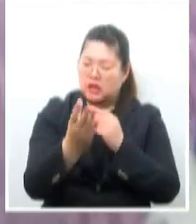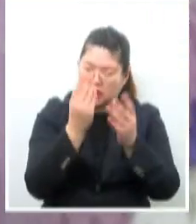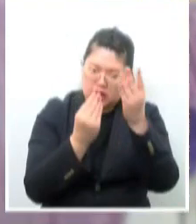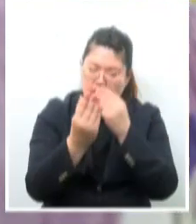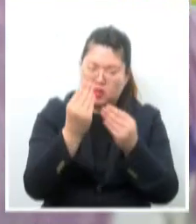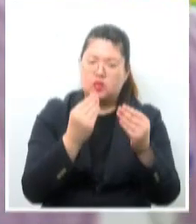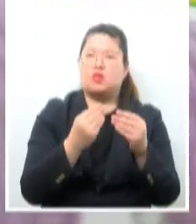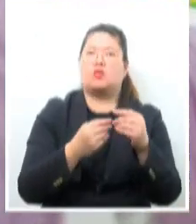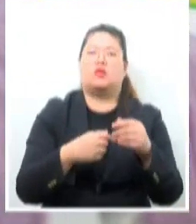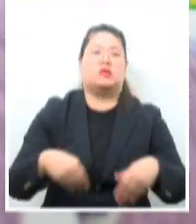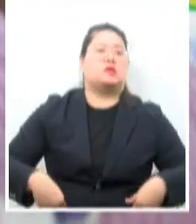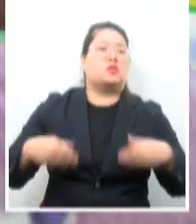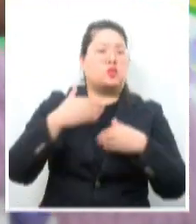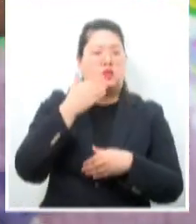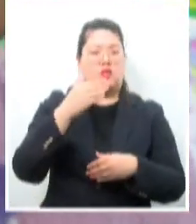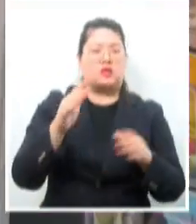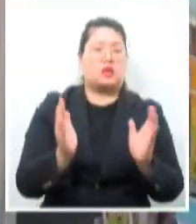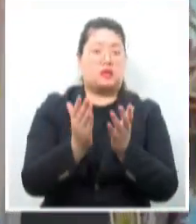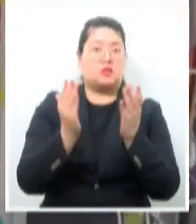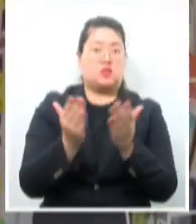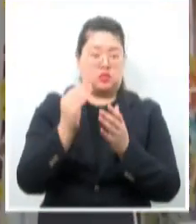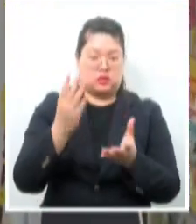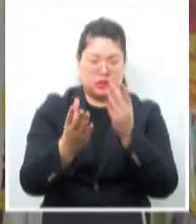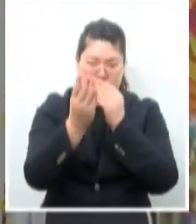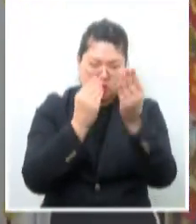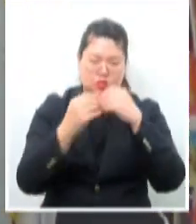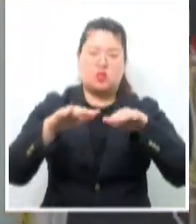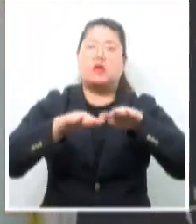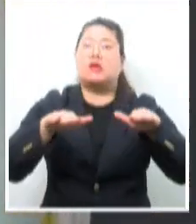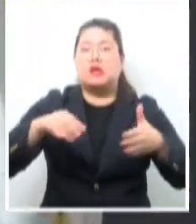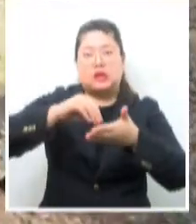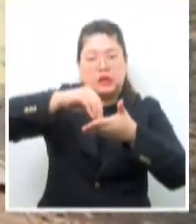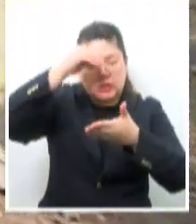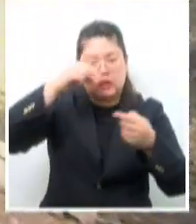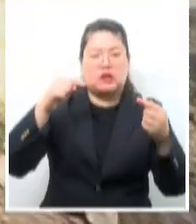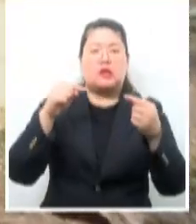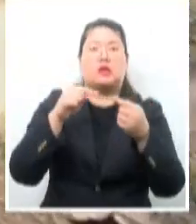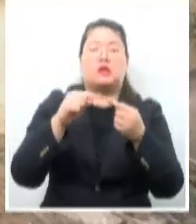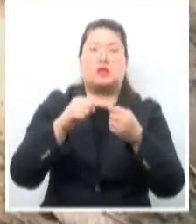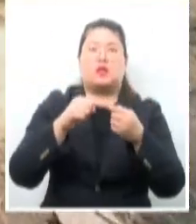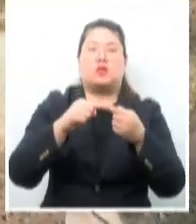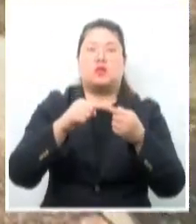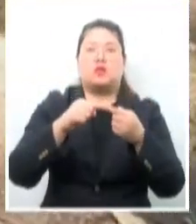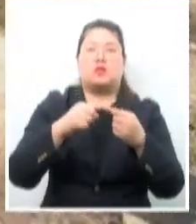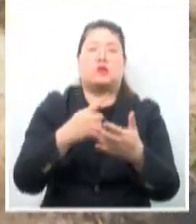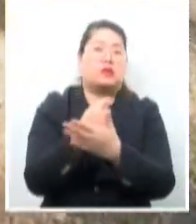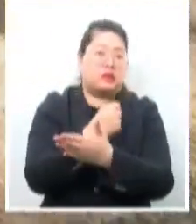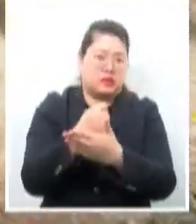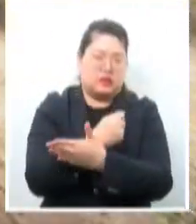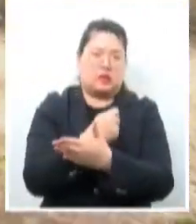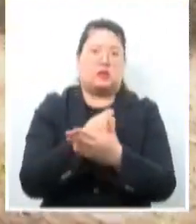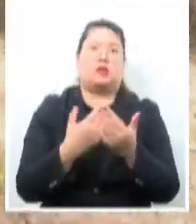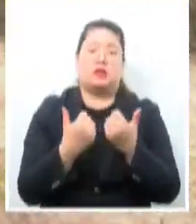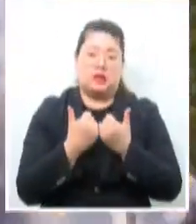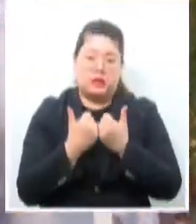การเรียนรู้ตลอดชีวิตในการส่งเสริมศักยภาพของนักเรียนในพื้นที่เขตเศรษฐกิจพิเศษชายแดนต่างเร